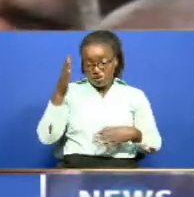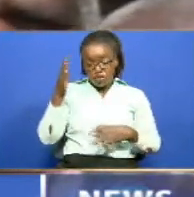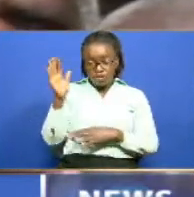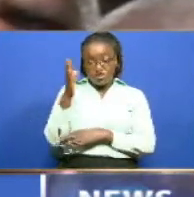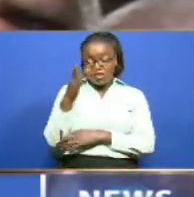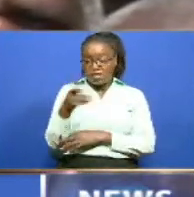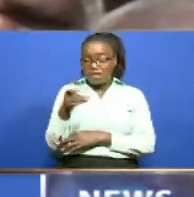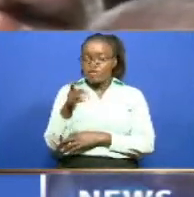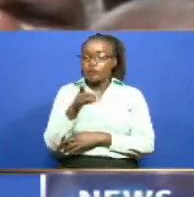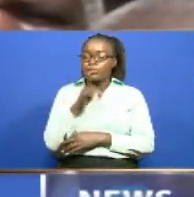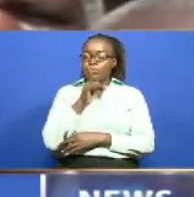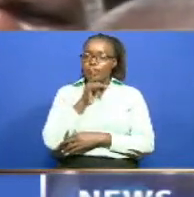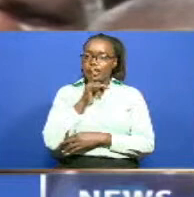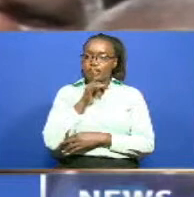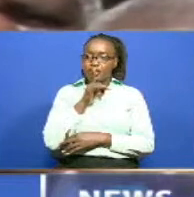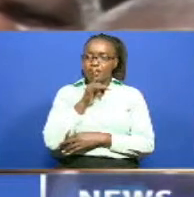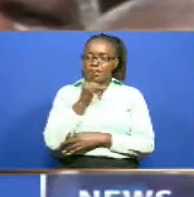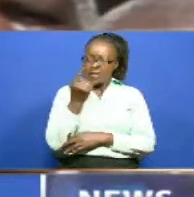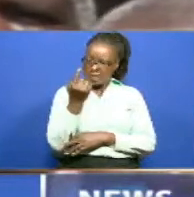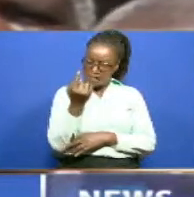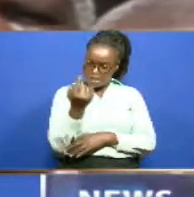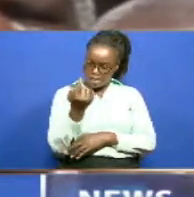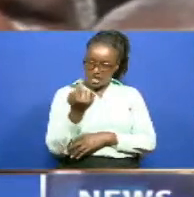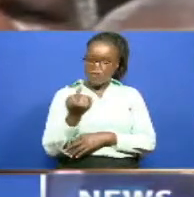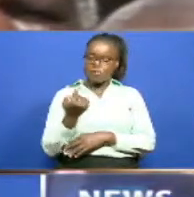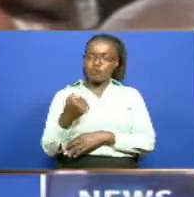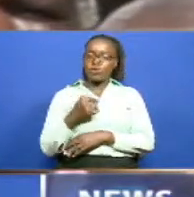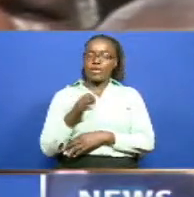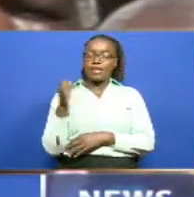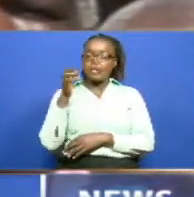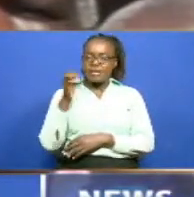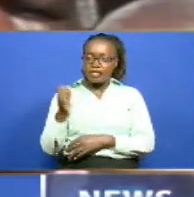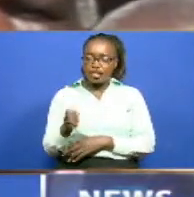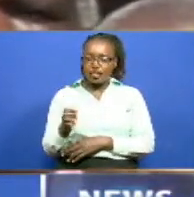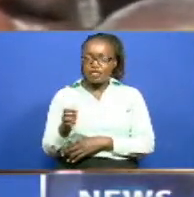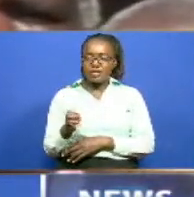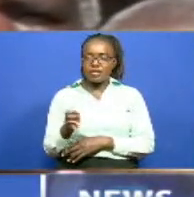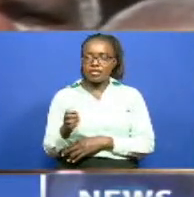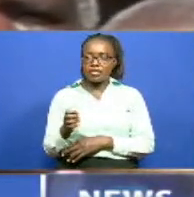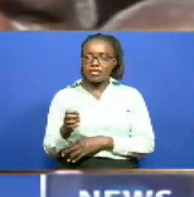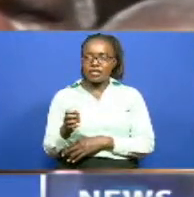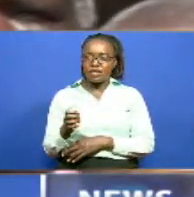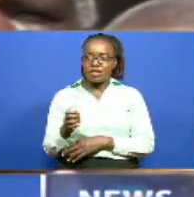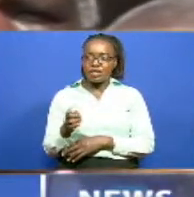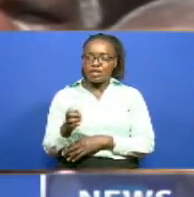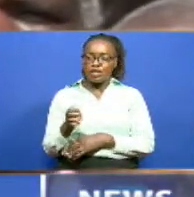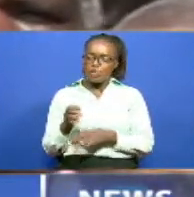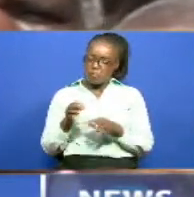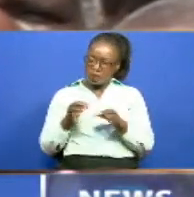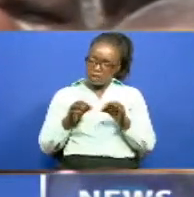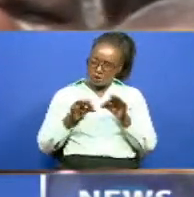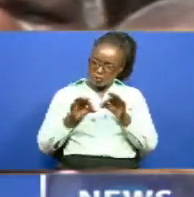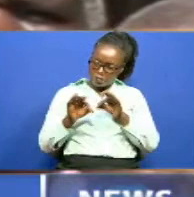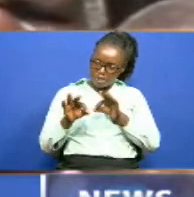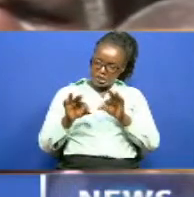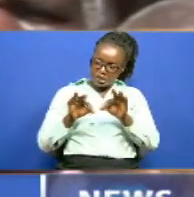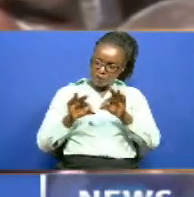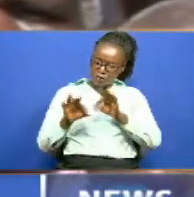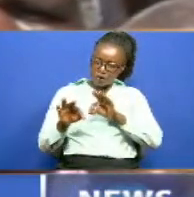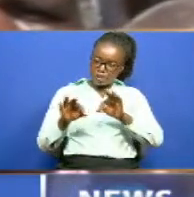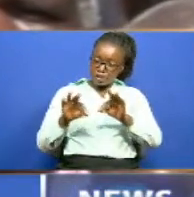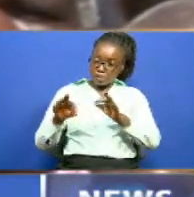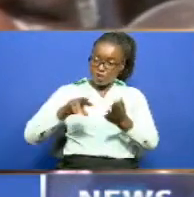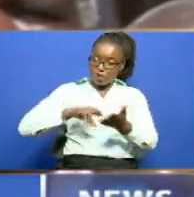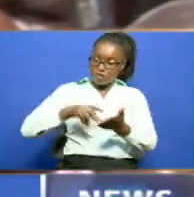mambo mingi, wakuje kwa wasee. Ndio kwamba waelezwe maana ya hii mti ni